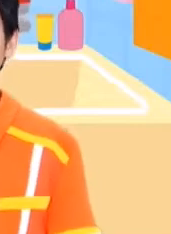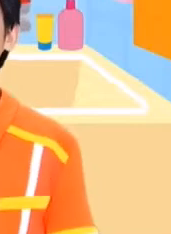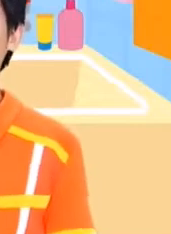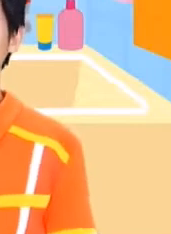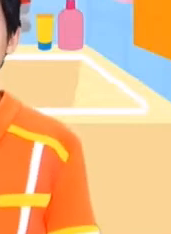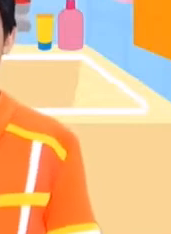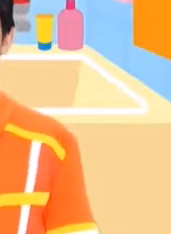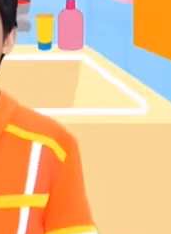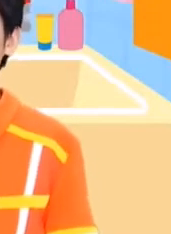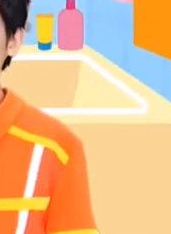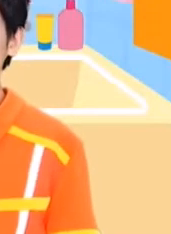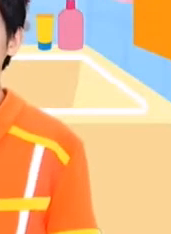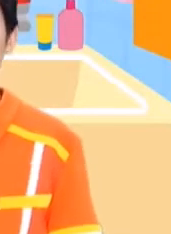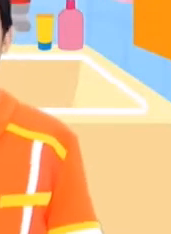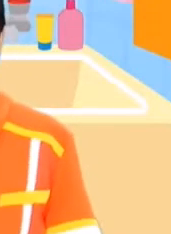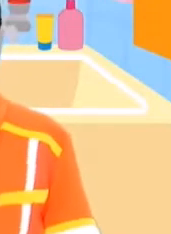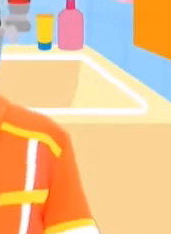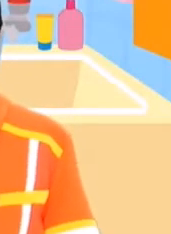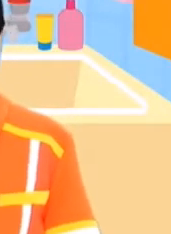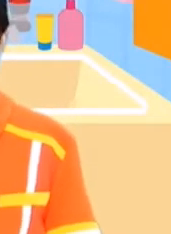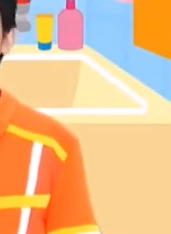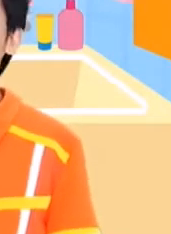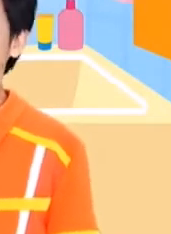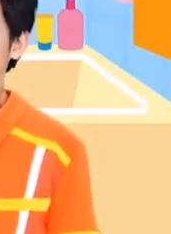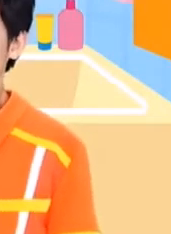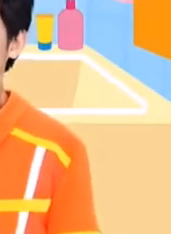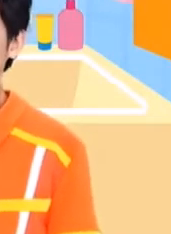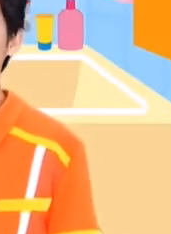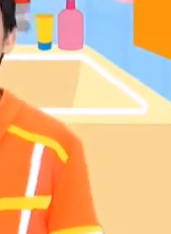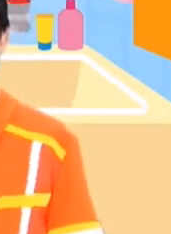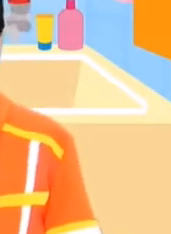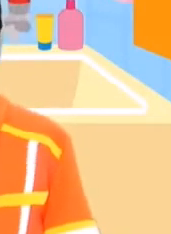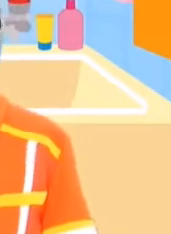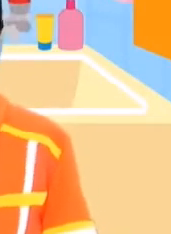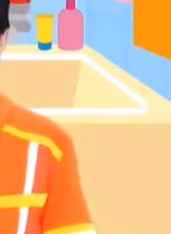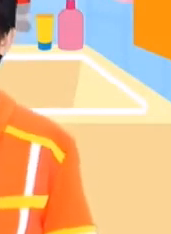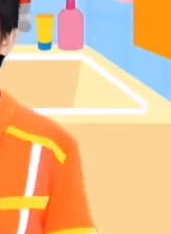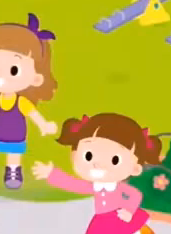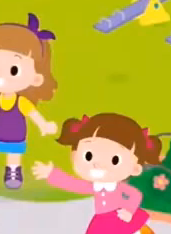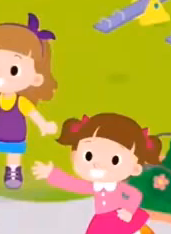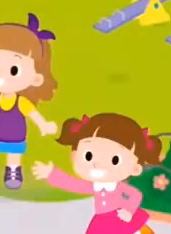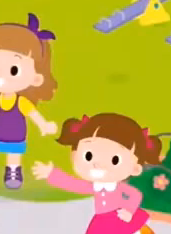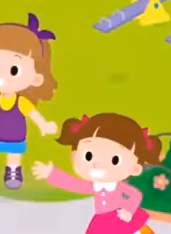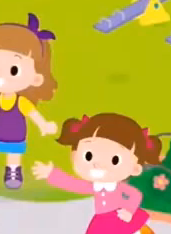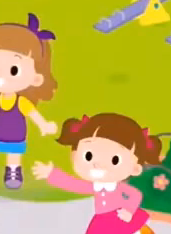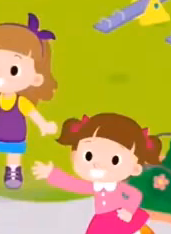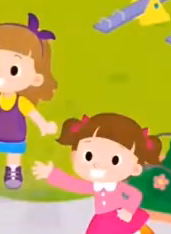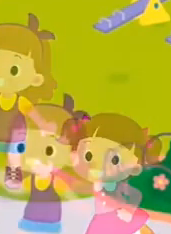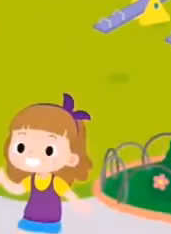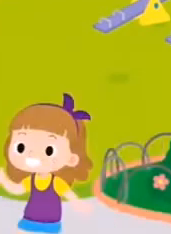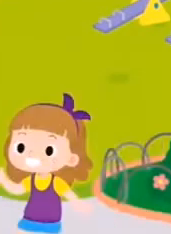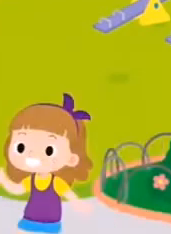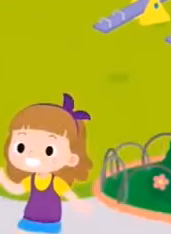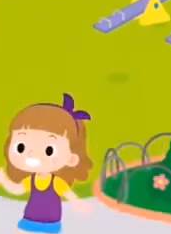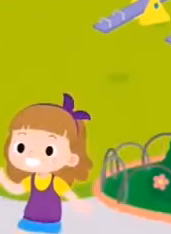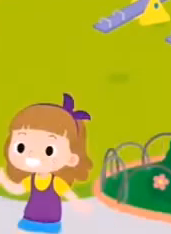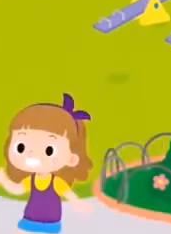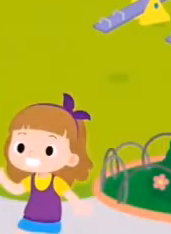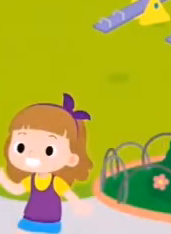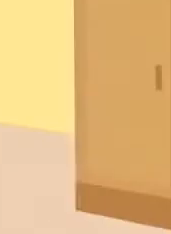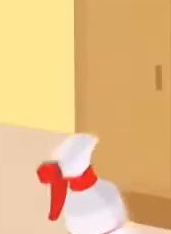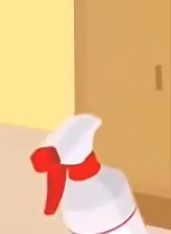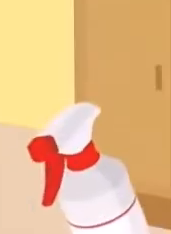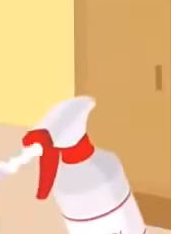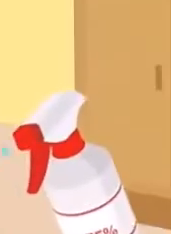洗20秒以上，不触摸眼、口、鼻， 少接触，少群